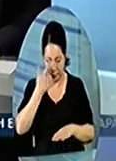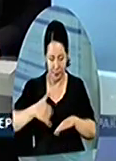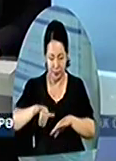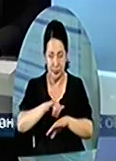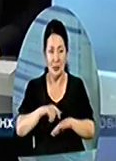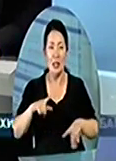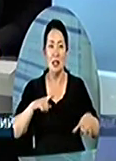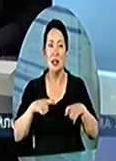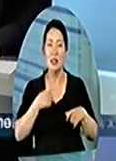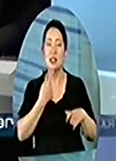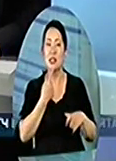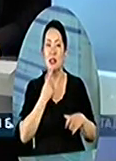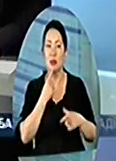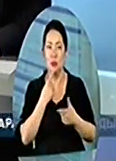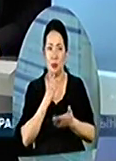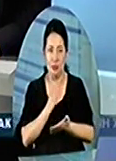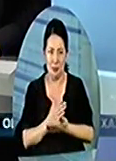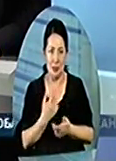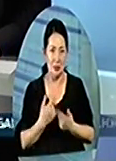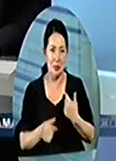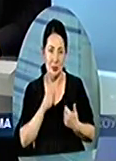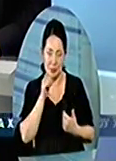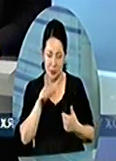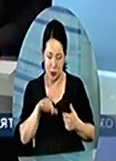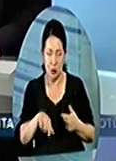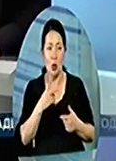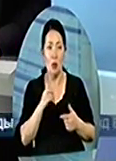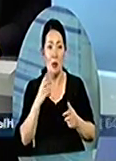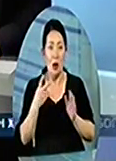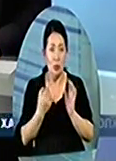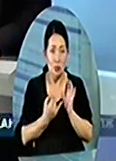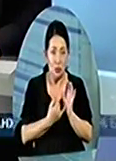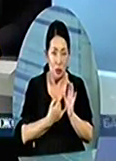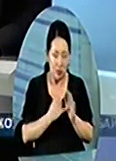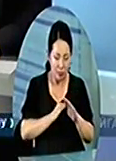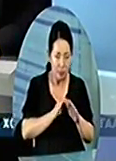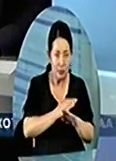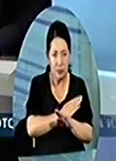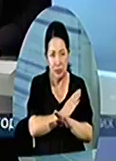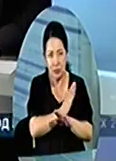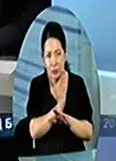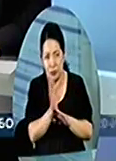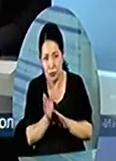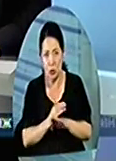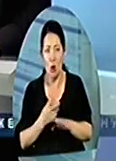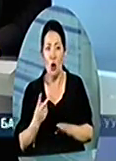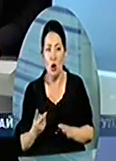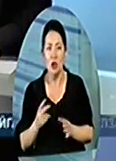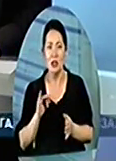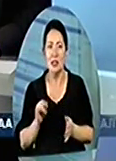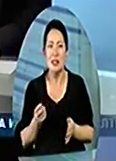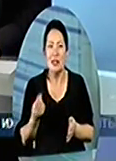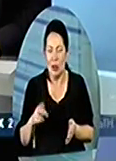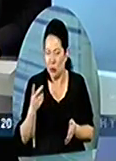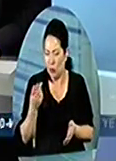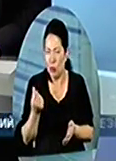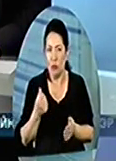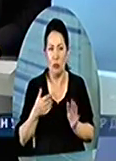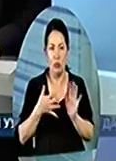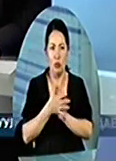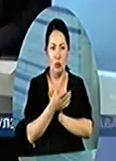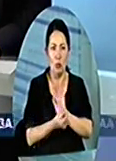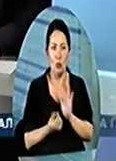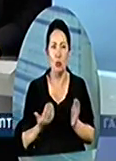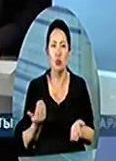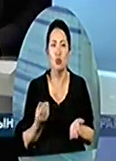амаргүй нөхцөл байдалтай байна. Энэ оны одоо эцсэр гэдэг жихад гүйцэтгэлийг харахад 2 их найд оршин төөргөөр Монгол улсын төсөв бол